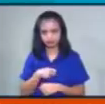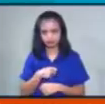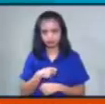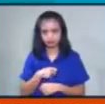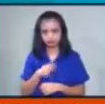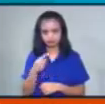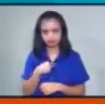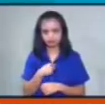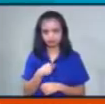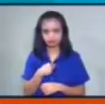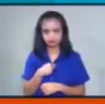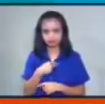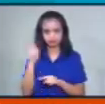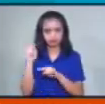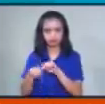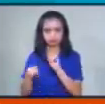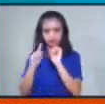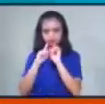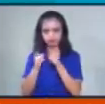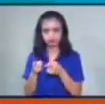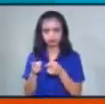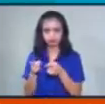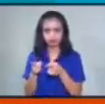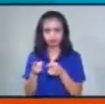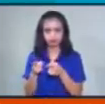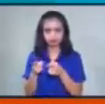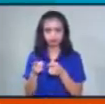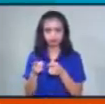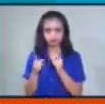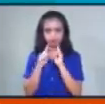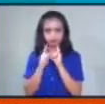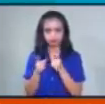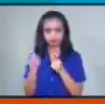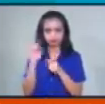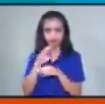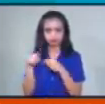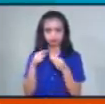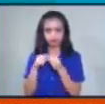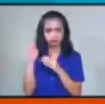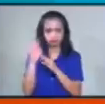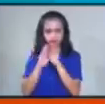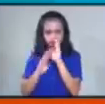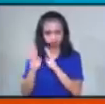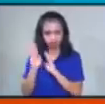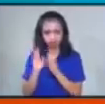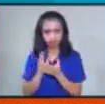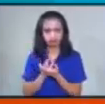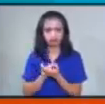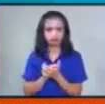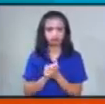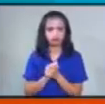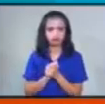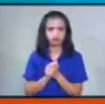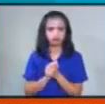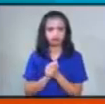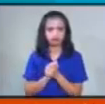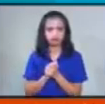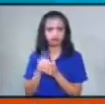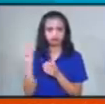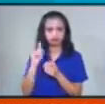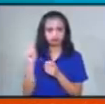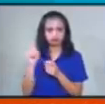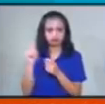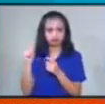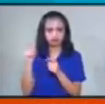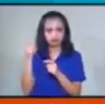hindi ko masyadong masagot yung mga tungkol na sa bagay na yan. Kasi yung admin